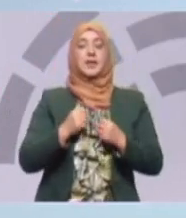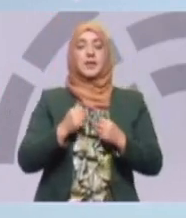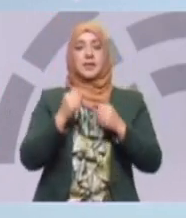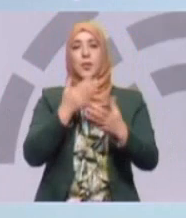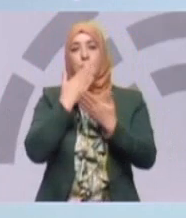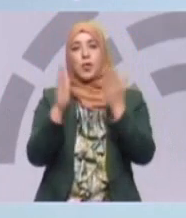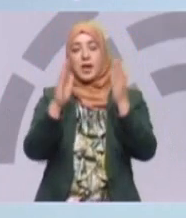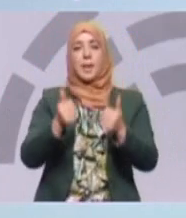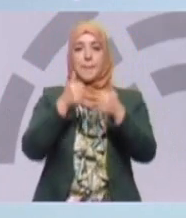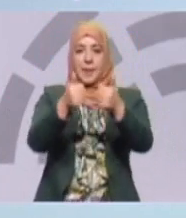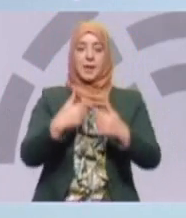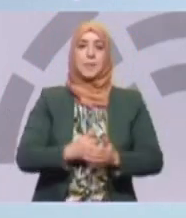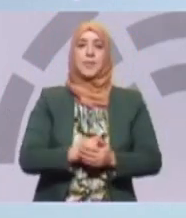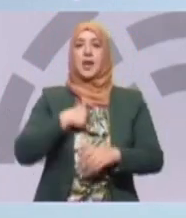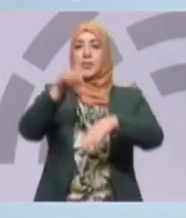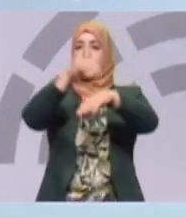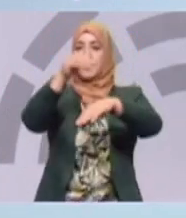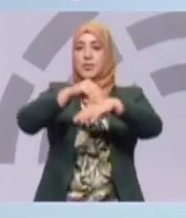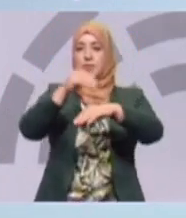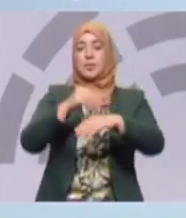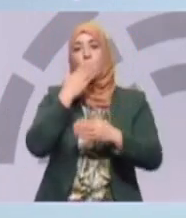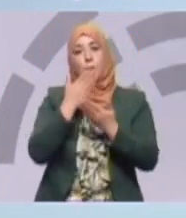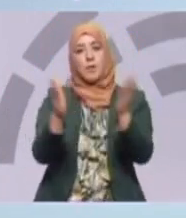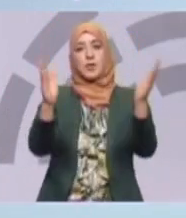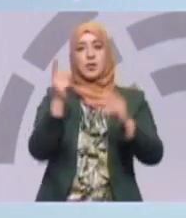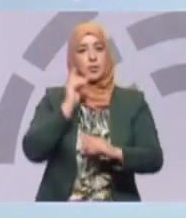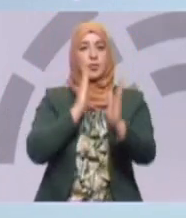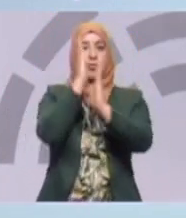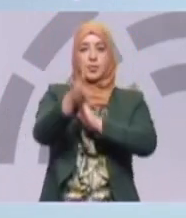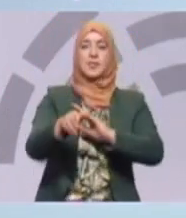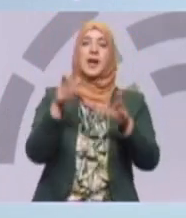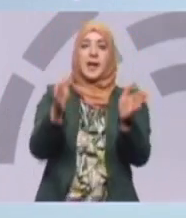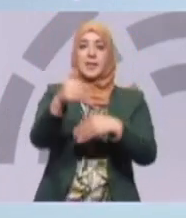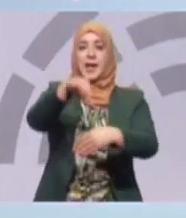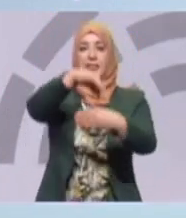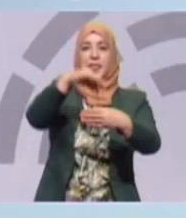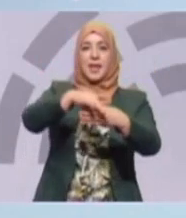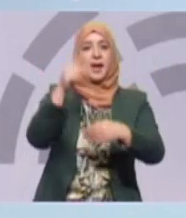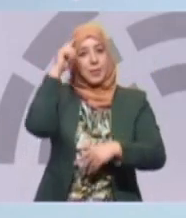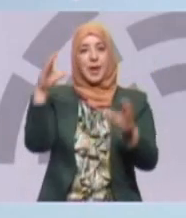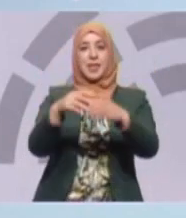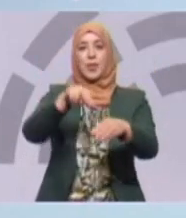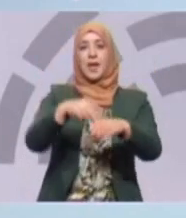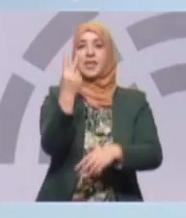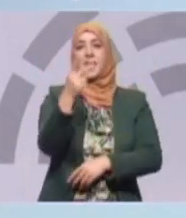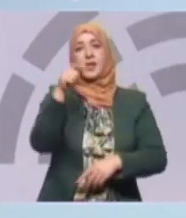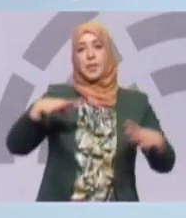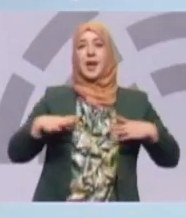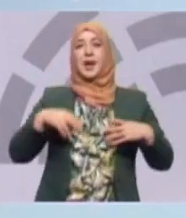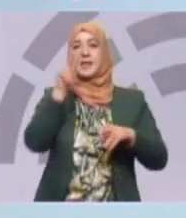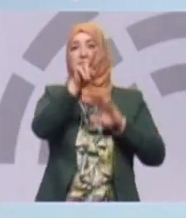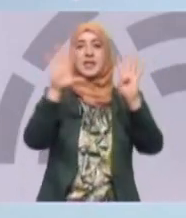ثقتكم ادعوكم بالتجسيدتكم والتوجه بكثافه الى مكاتب الاقتراع في الدور الثاني يوم الاحد